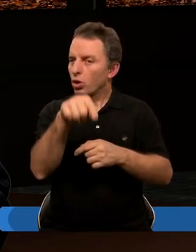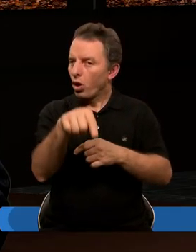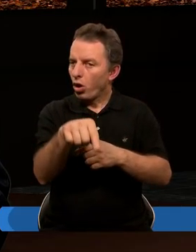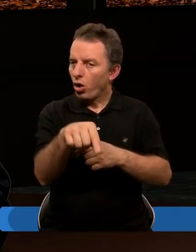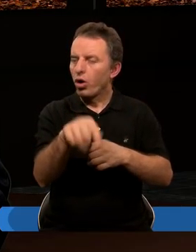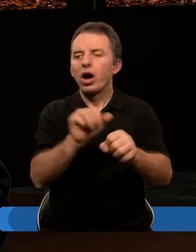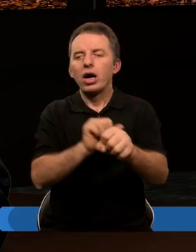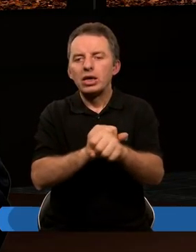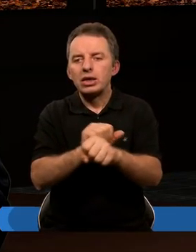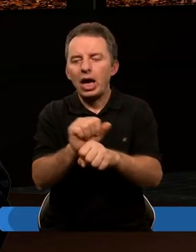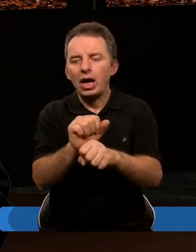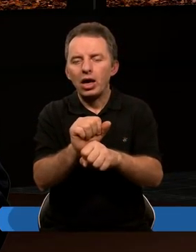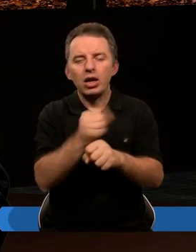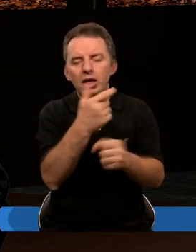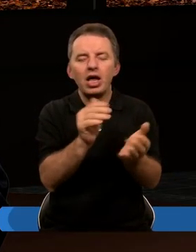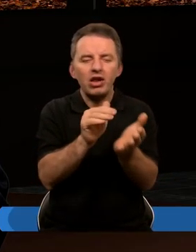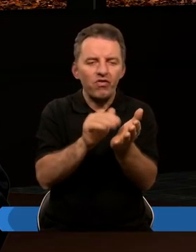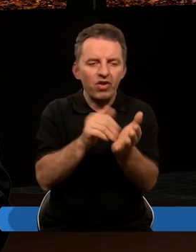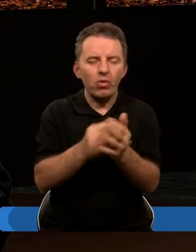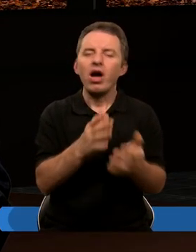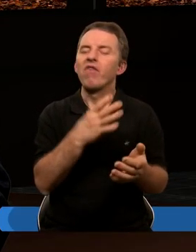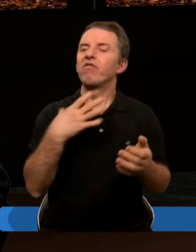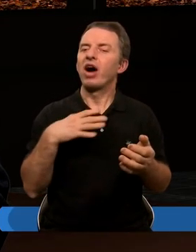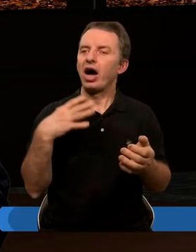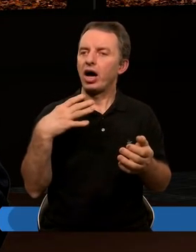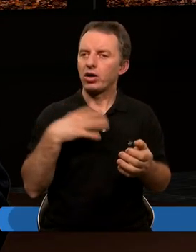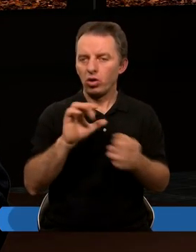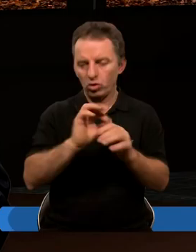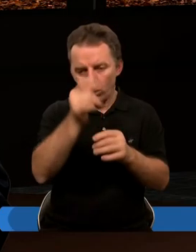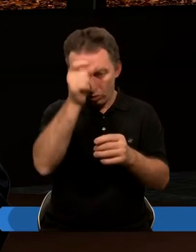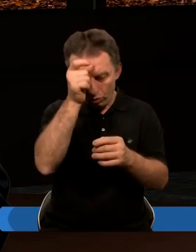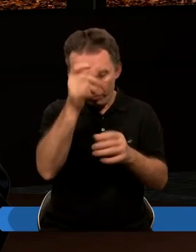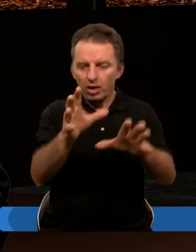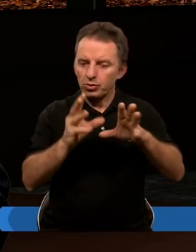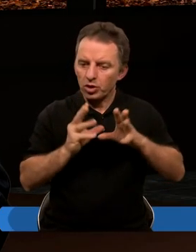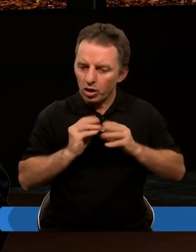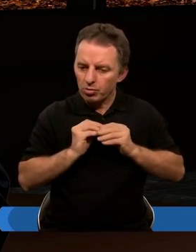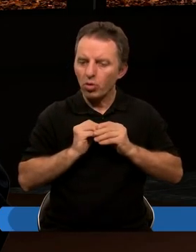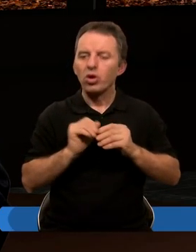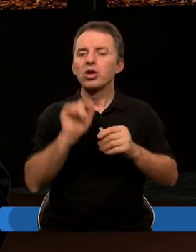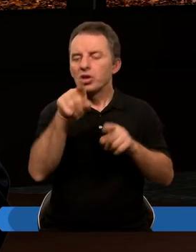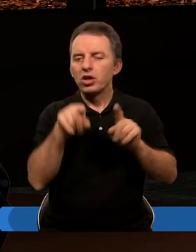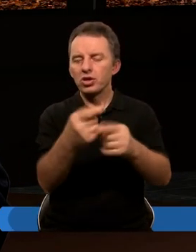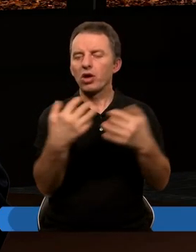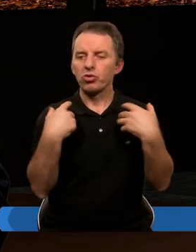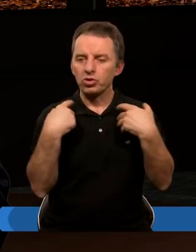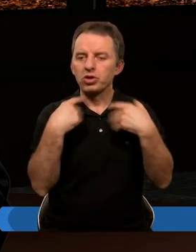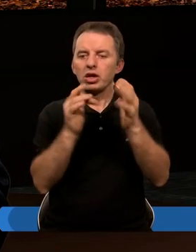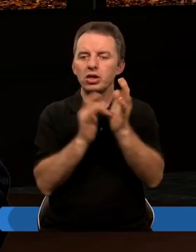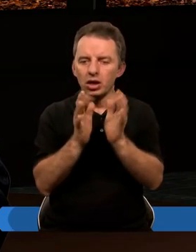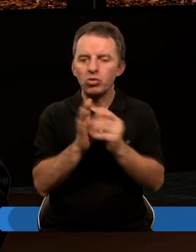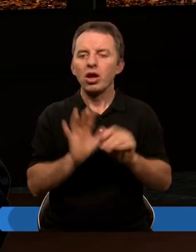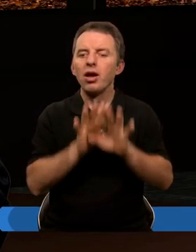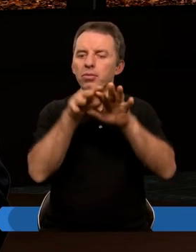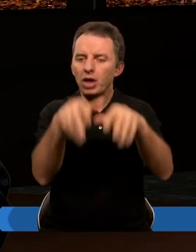jest tą niezwykłą wartością, gdy człowiek przyjmuje właśnie dzieło Jezusa, Jego zbawienie, Jego przelaną krew.